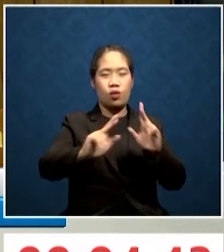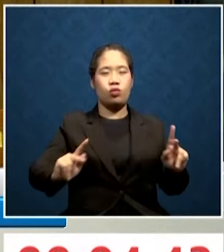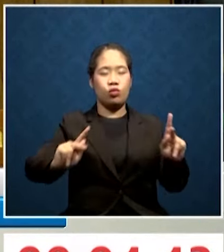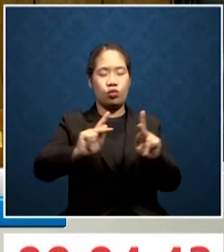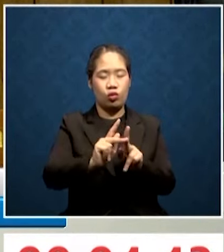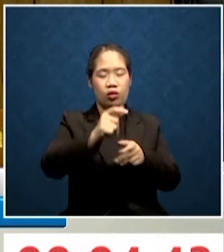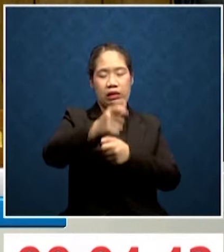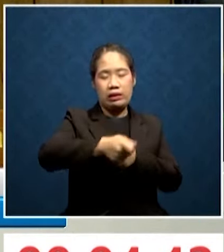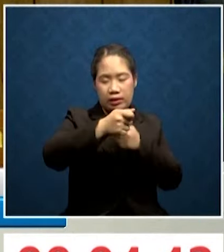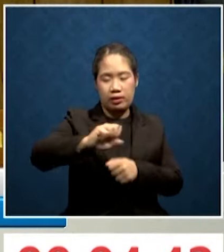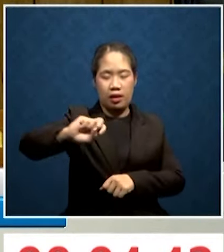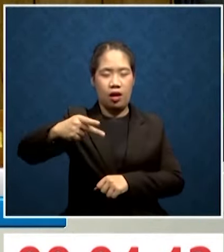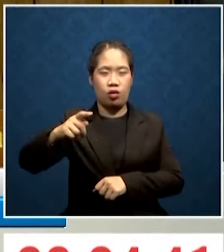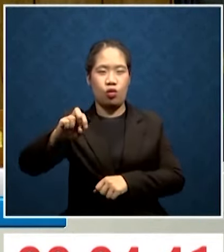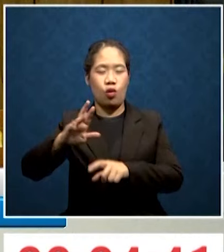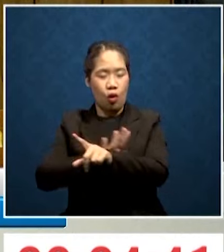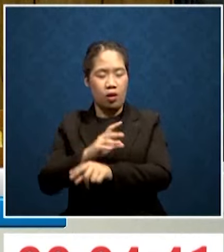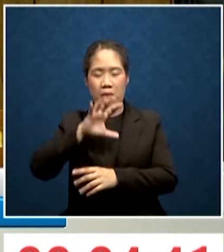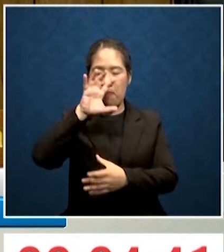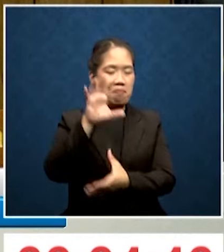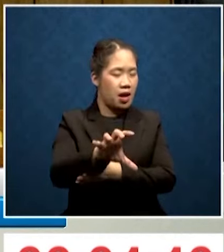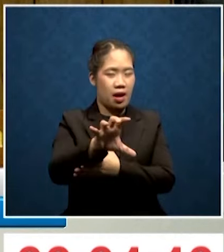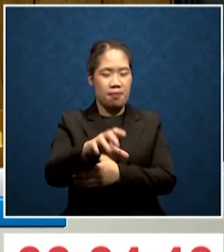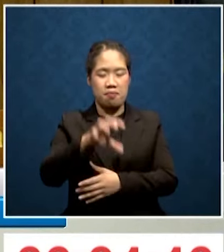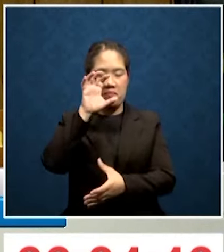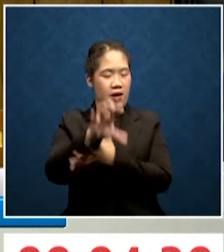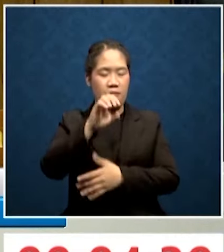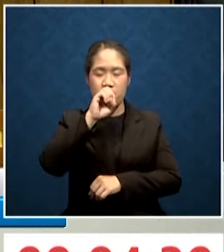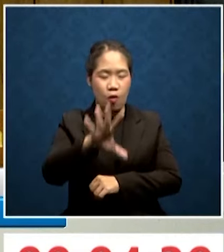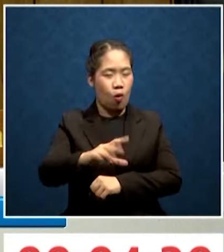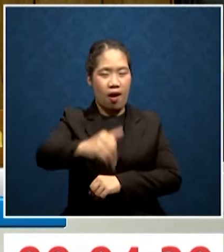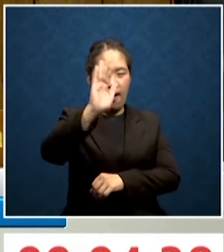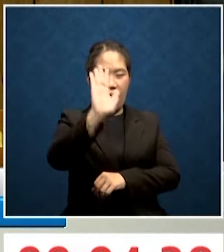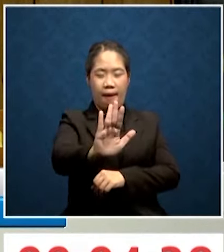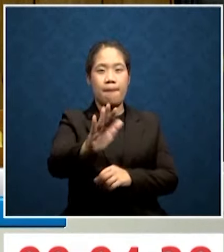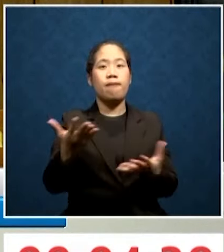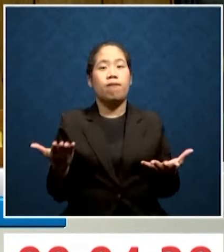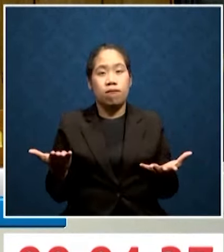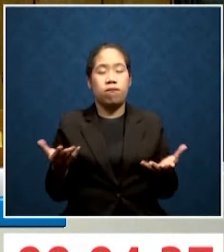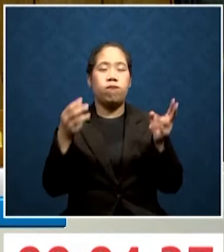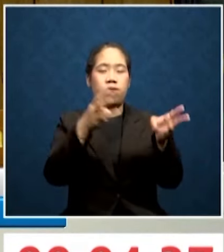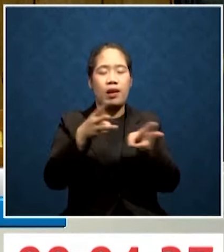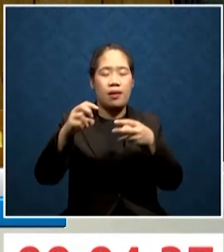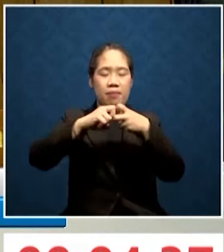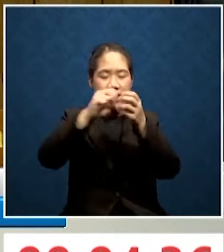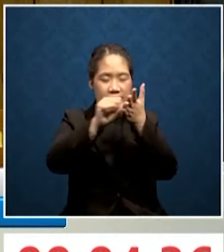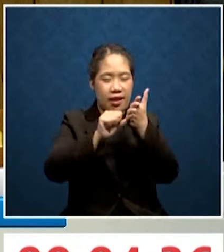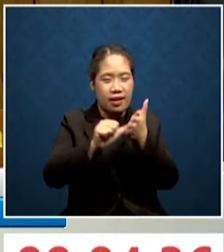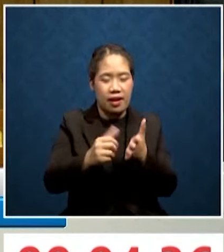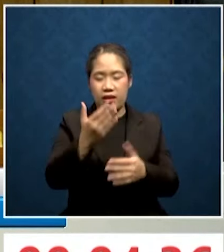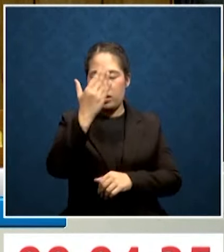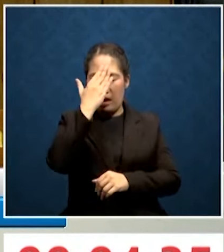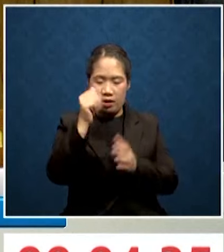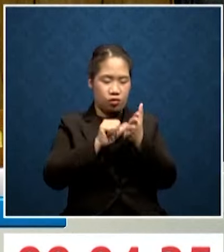สหกรณ์ถือใช้อยู่มาบังคับการเลี้ยงสัตว์ได้แต่อย่างไรซึ่งแนวทางการแก้ไขปัญหาเฉพาะหน้